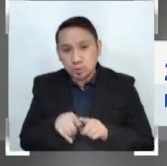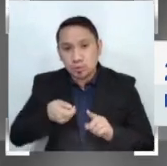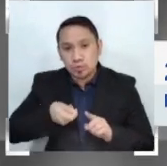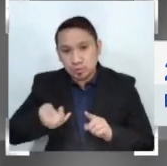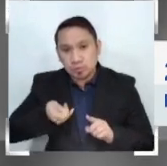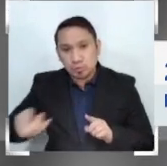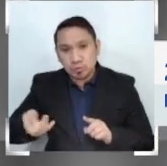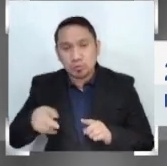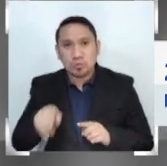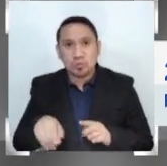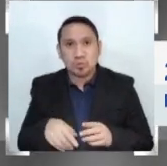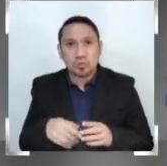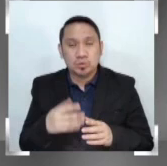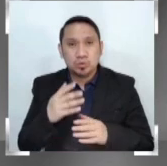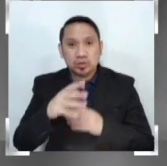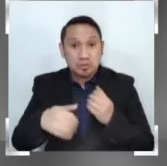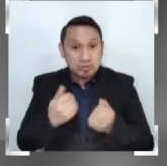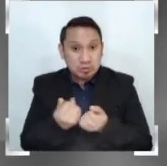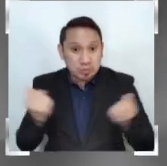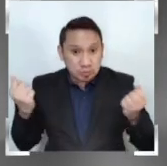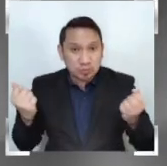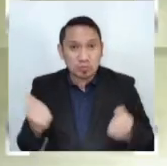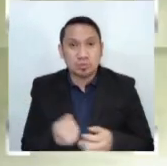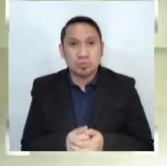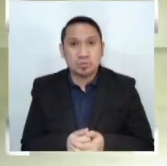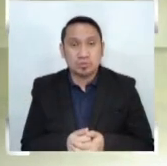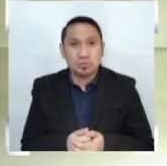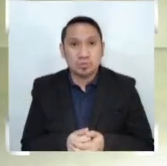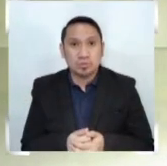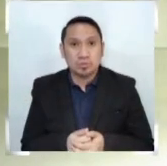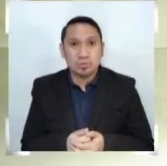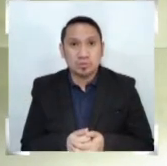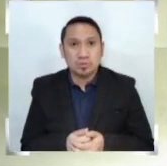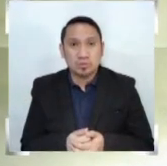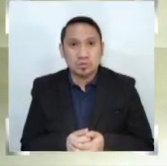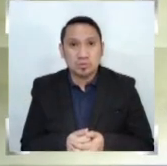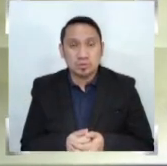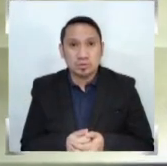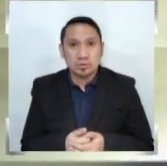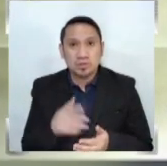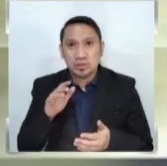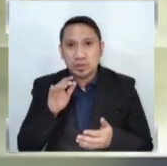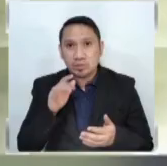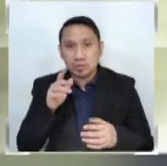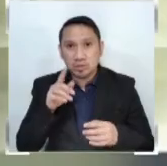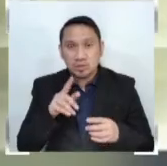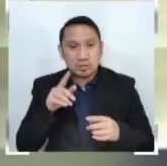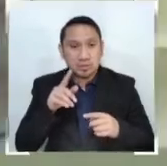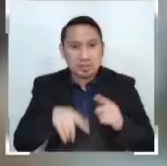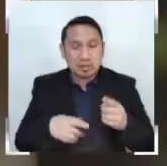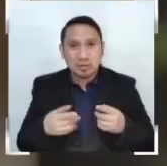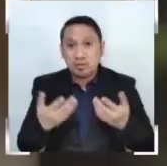yung tali ng baboy na may tela. At cord naman po ng charger ng cellphone sa kanyang braso, kaya hindi na po siya nakalaban. Tinangay